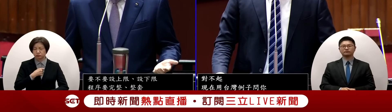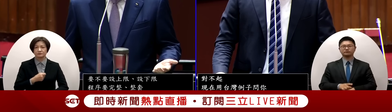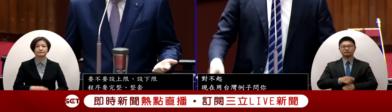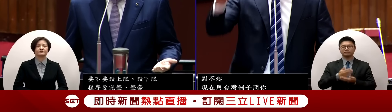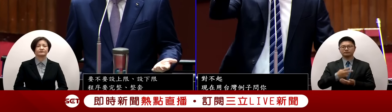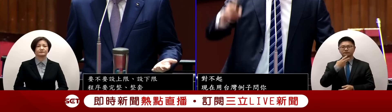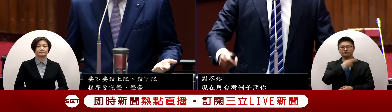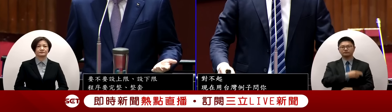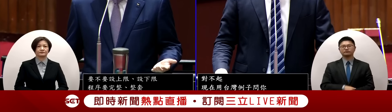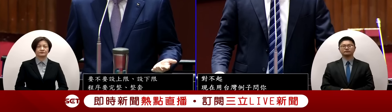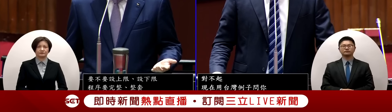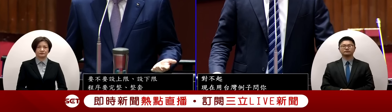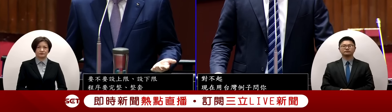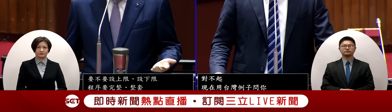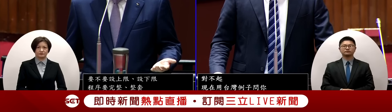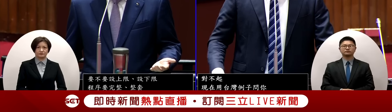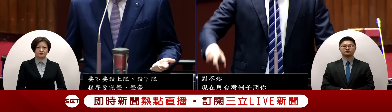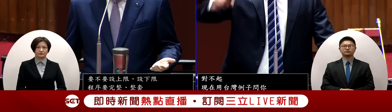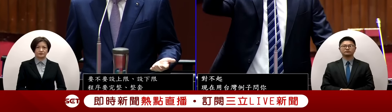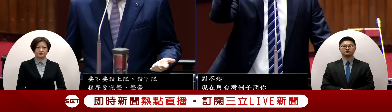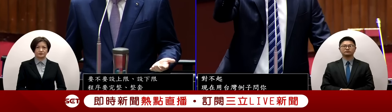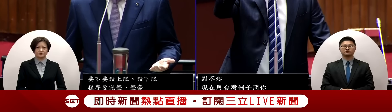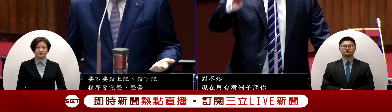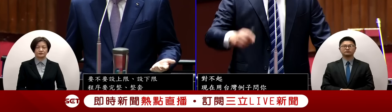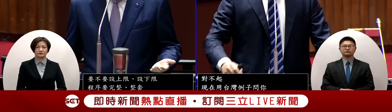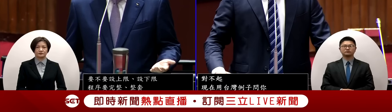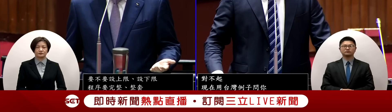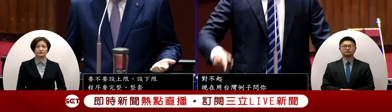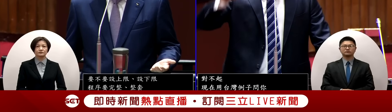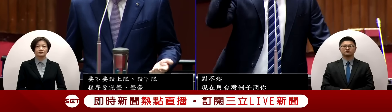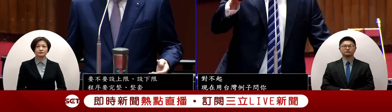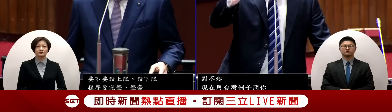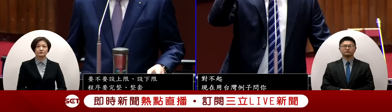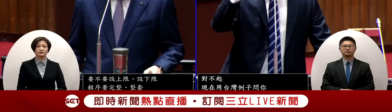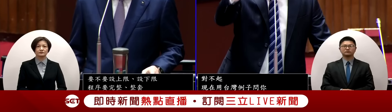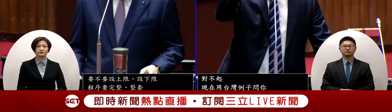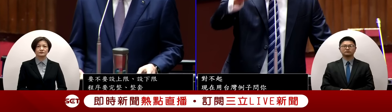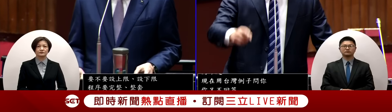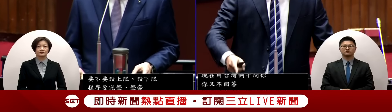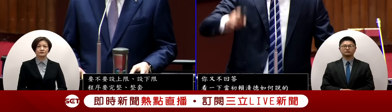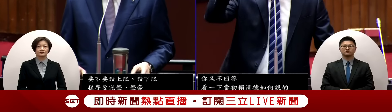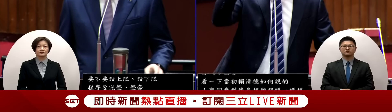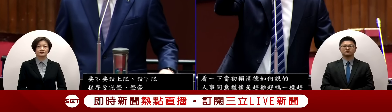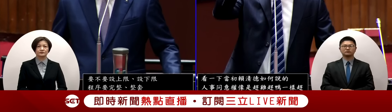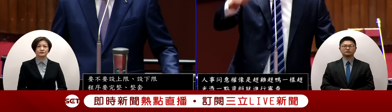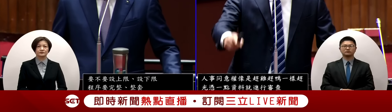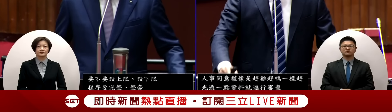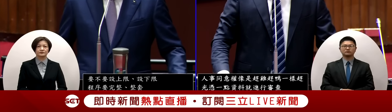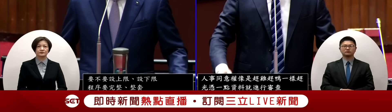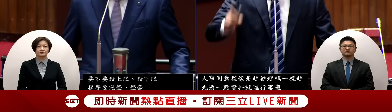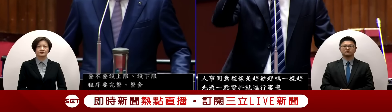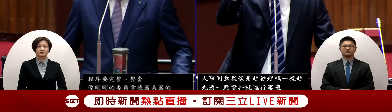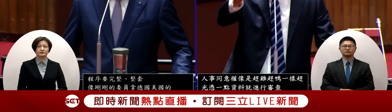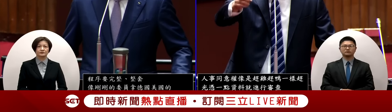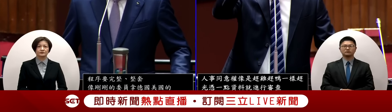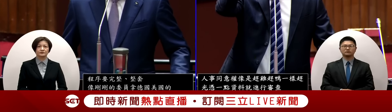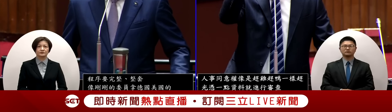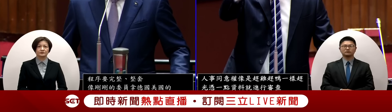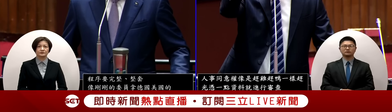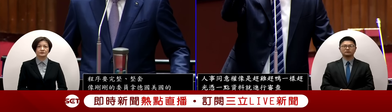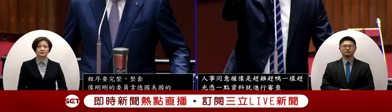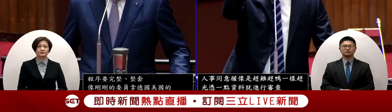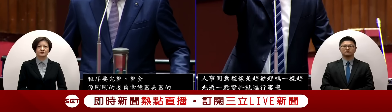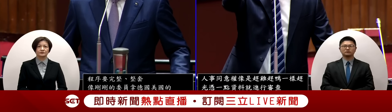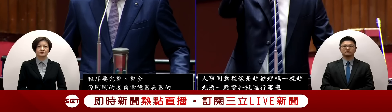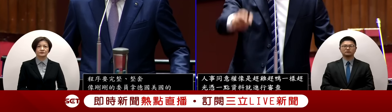限，就是无限期审查。我对于行政院啊，造谣生事、散播假讯息这样的行为，